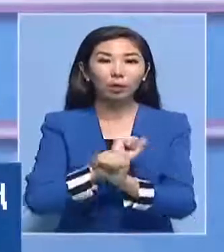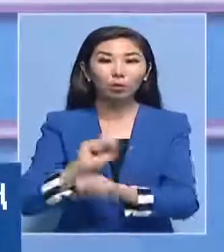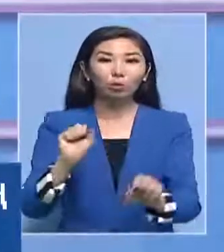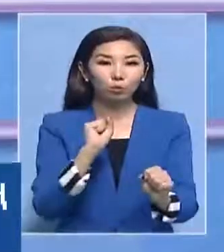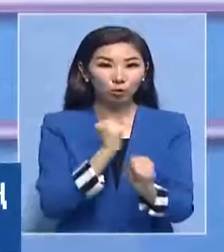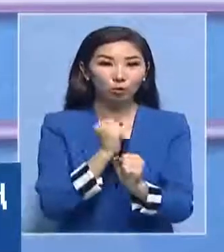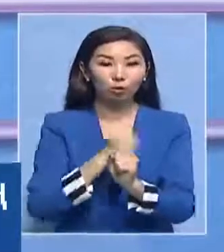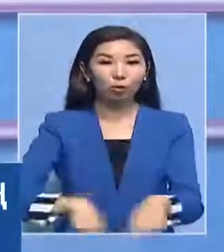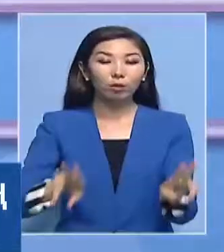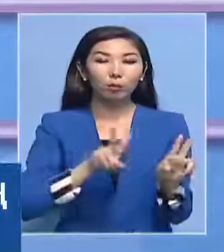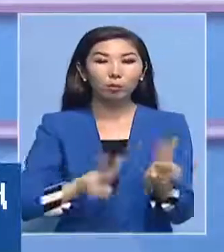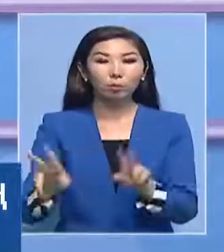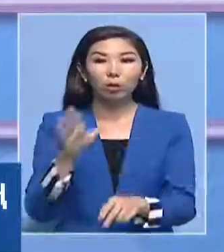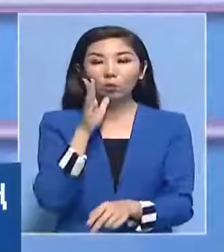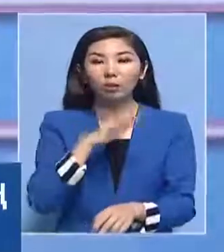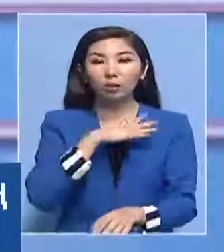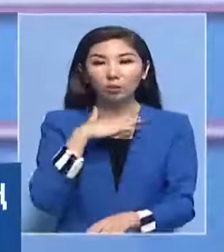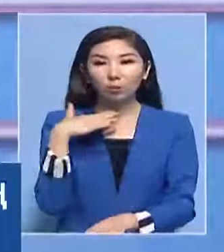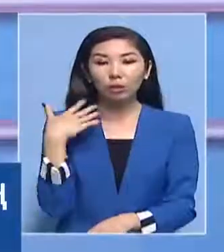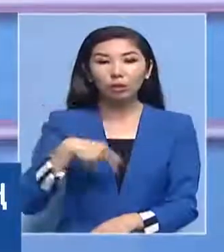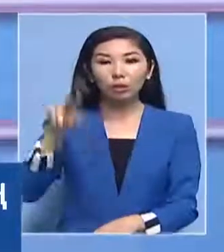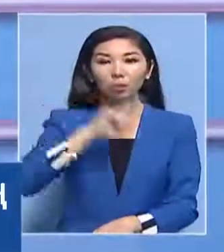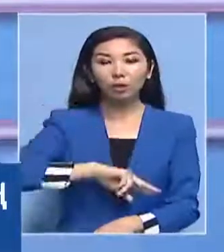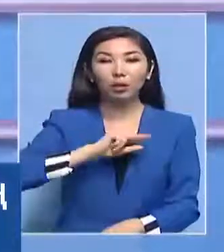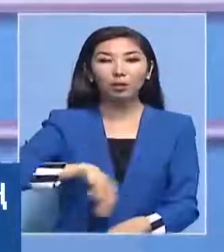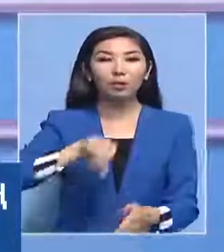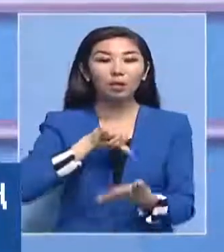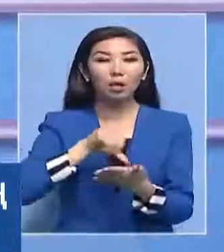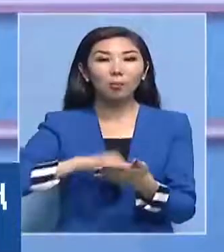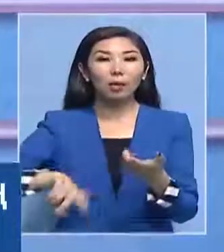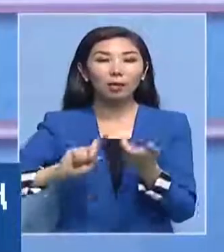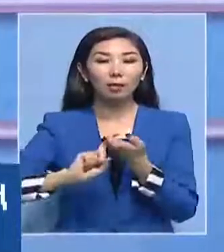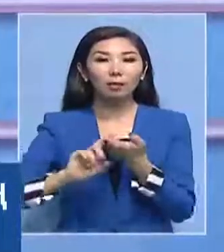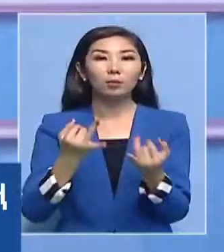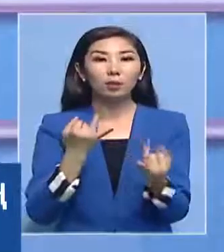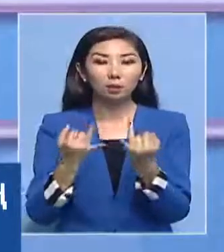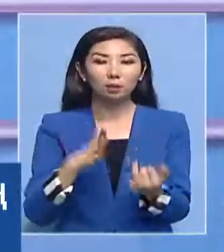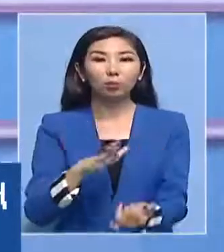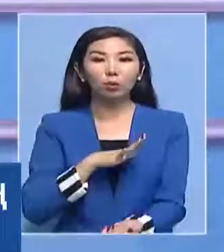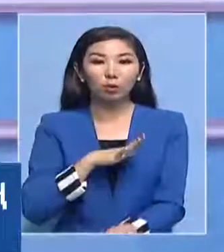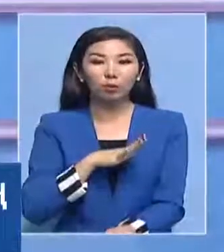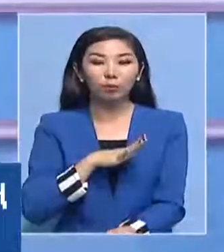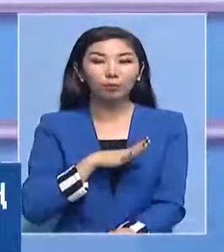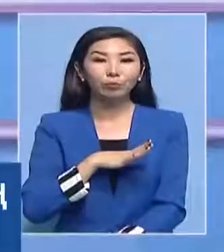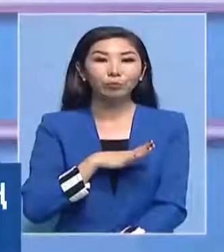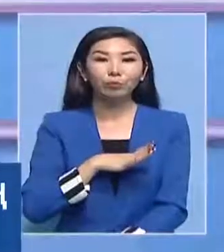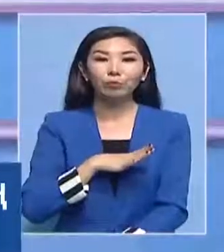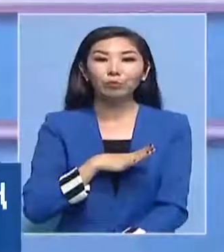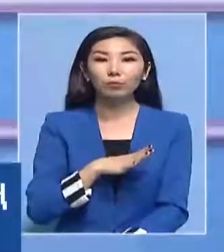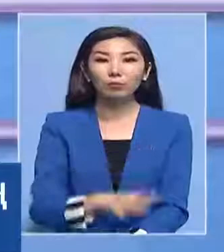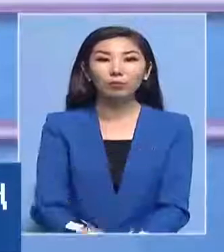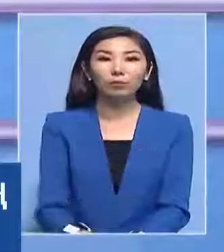күшейтілді. Себебі бұл кезде көптеген еңбек қатынасына байланысты мәселелер туындады. Жаңағы